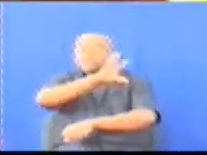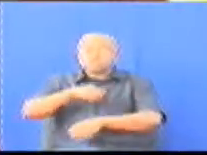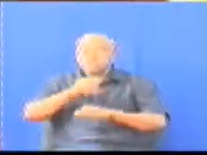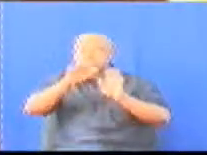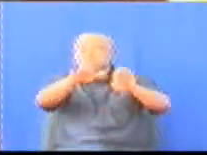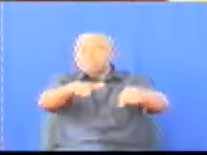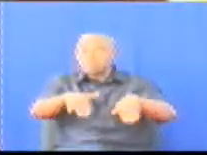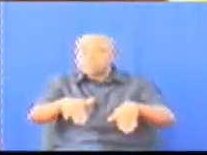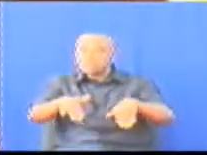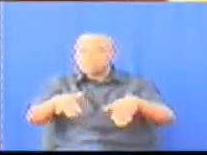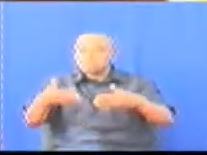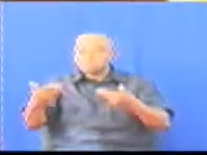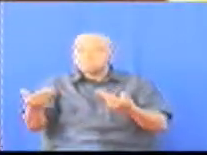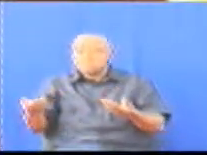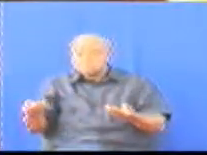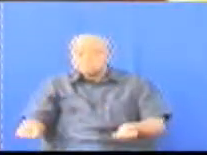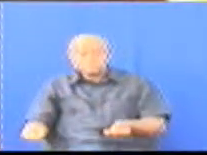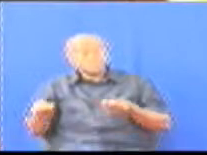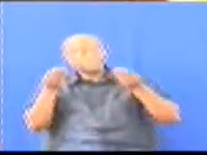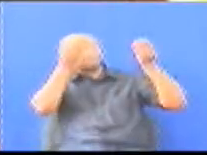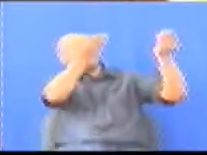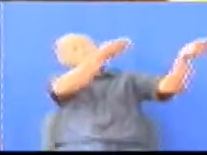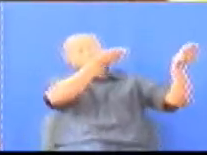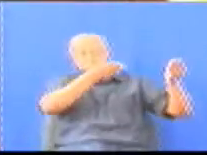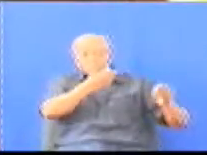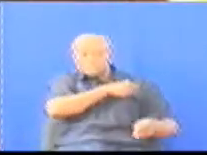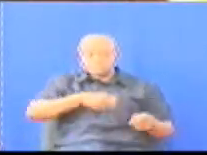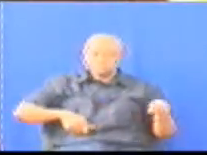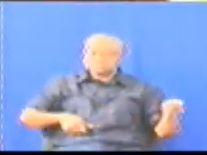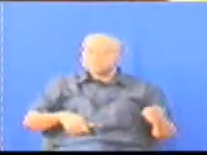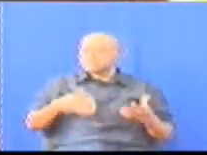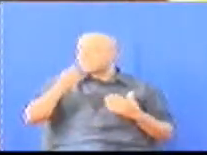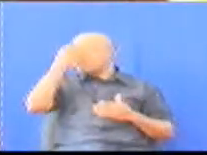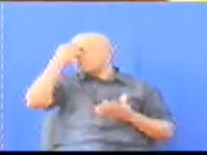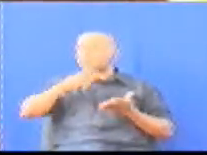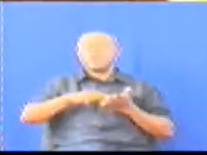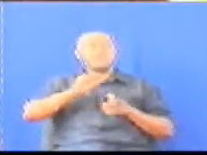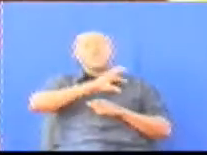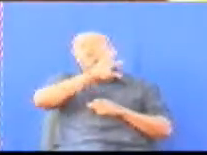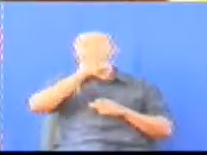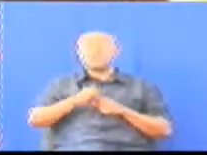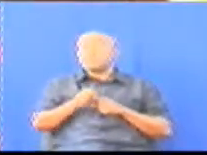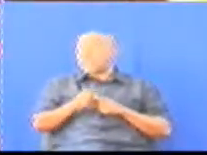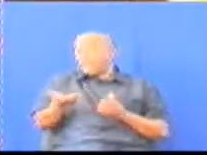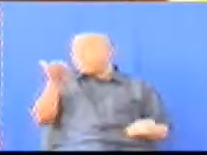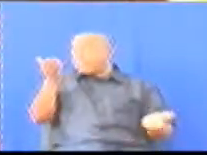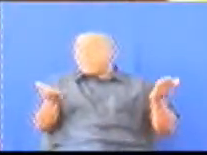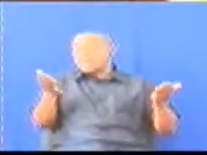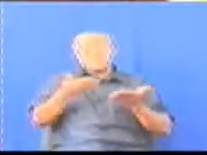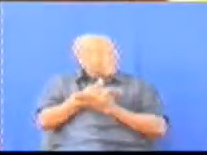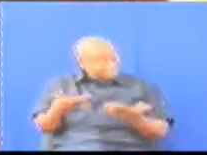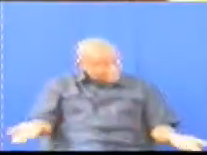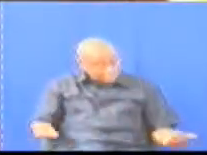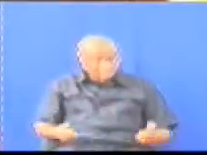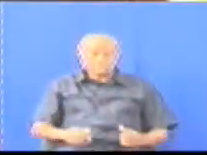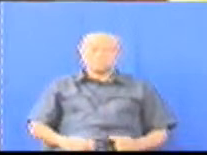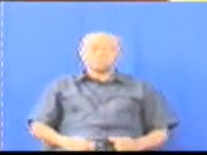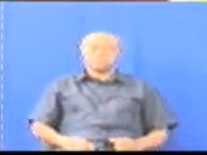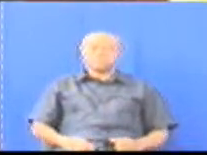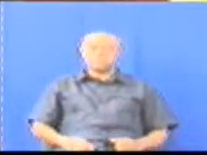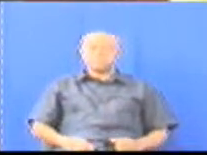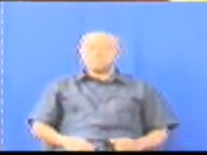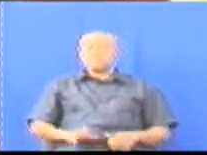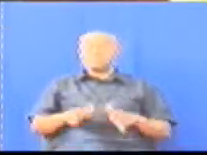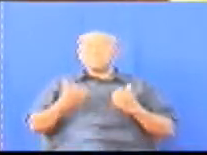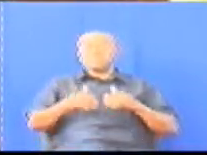kwenye executive. Kwa hiyo maana nzima ya check and balance inakuwa haipo. Kwa hiyo